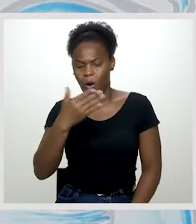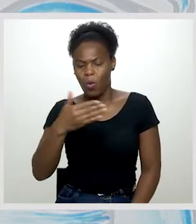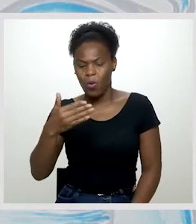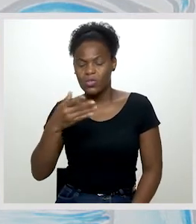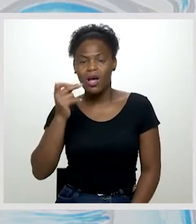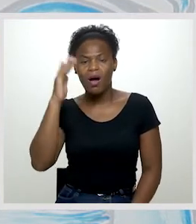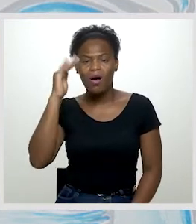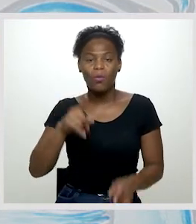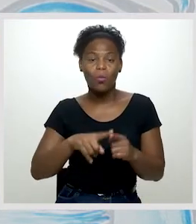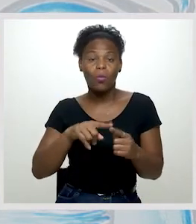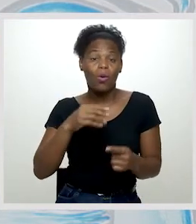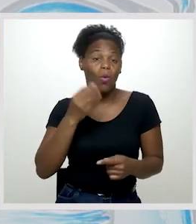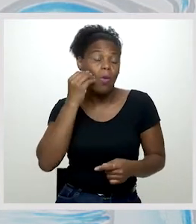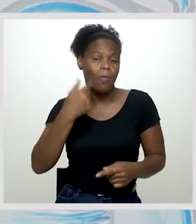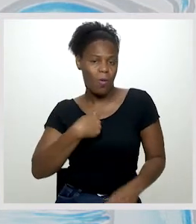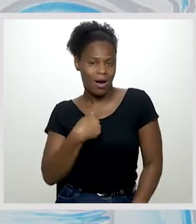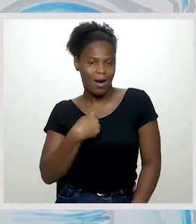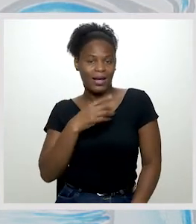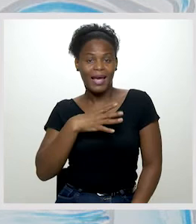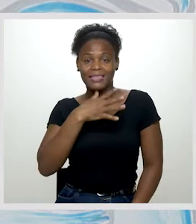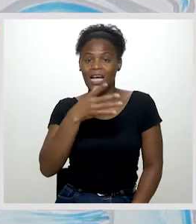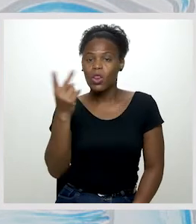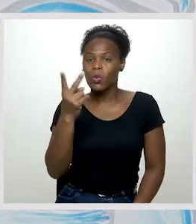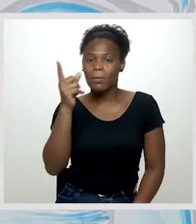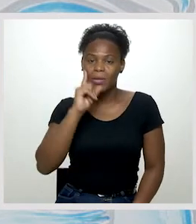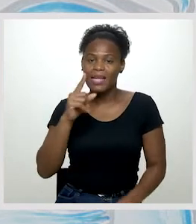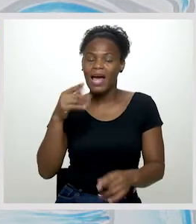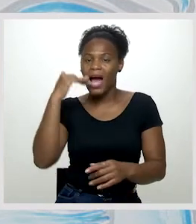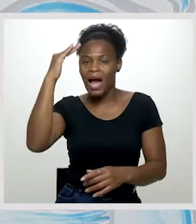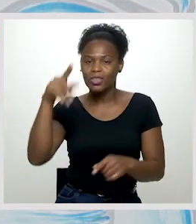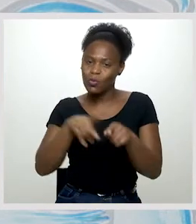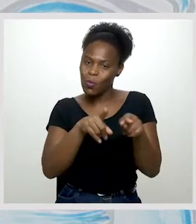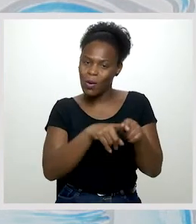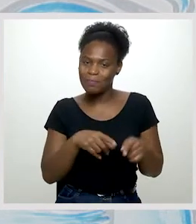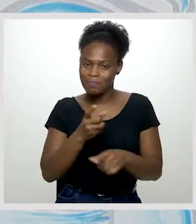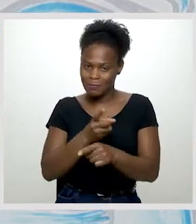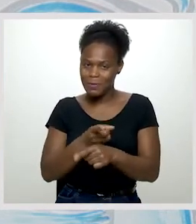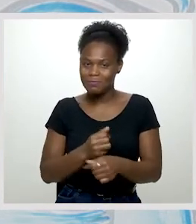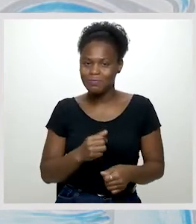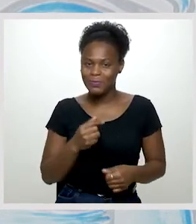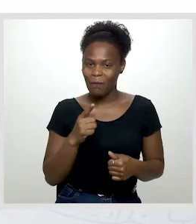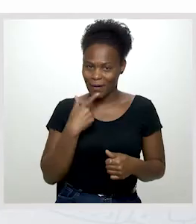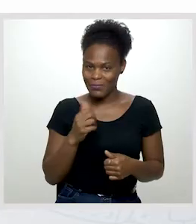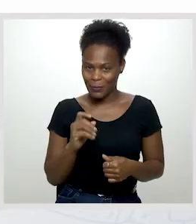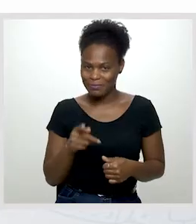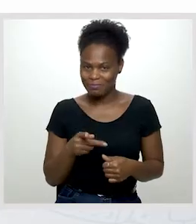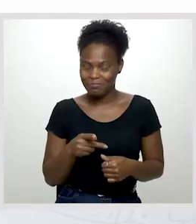que les deux filles ont le même âge. D'accord? Et